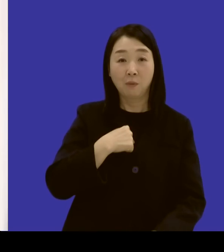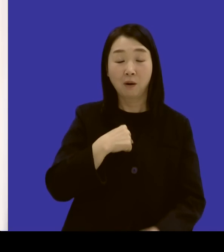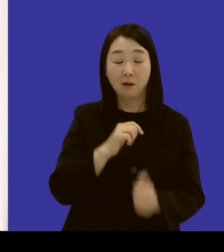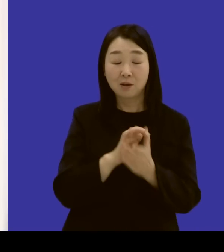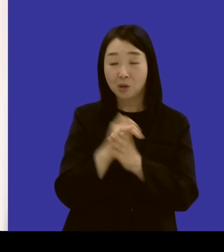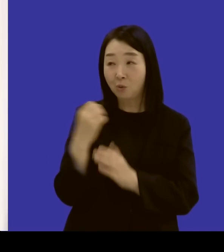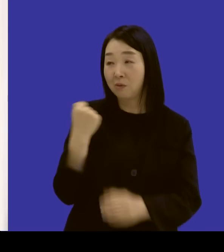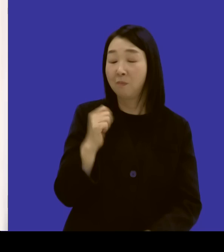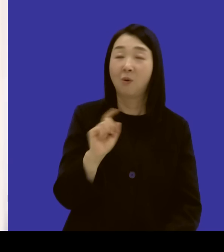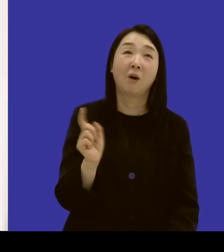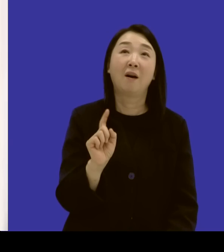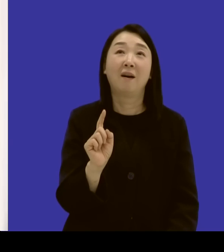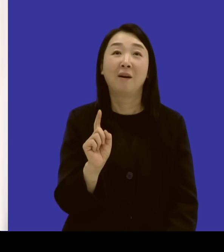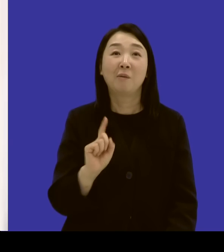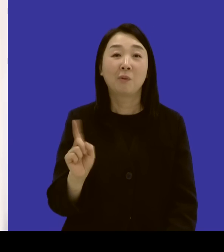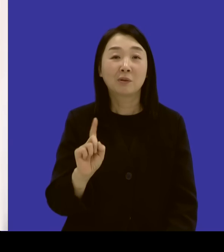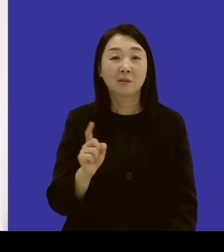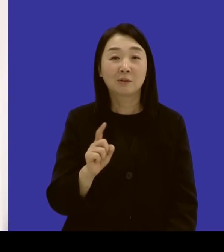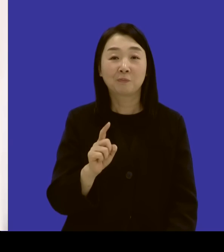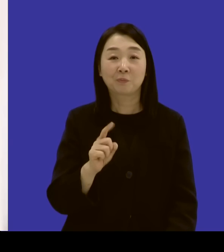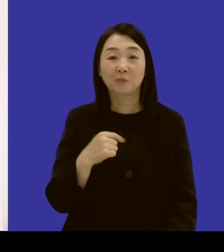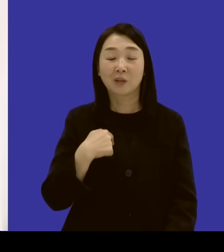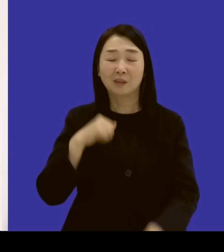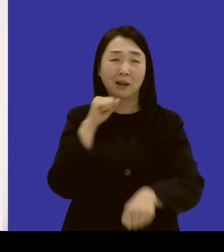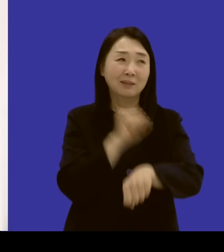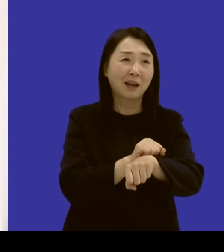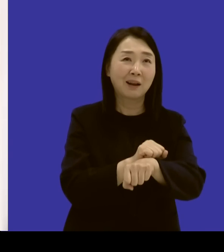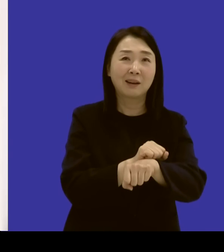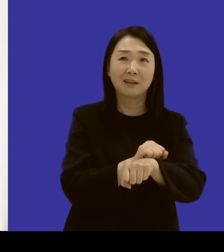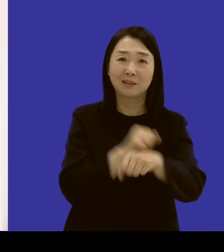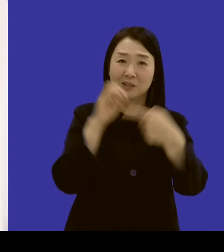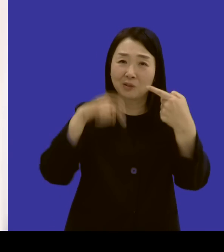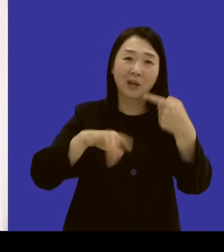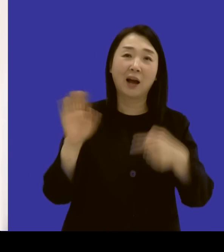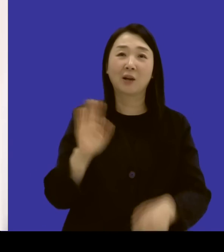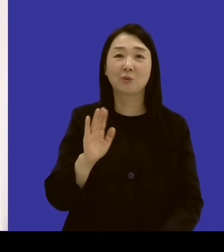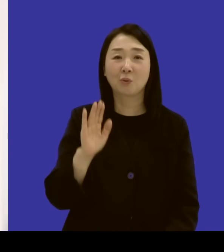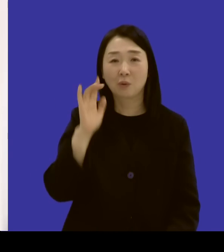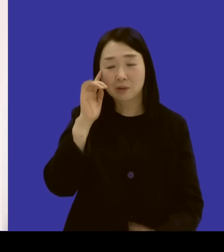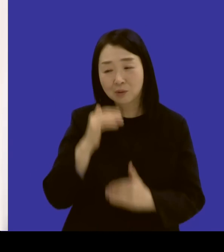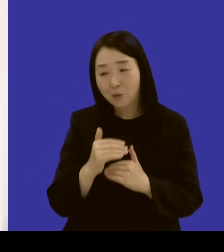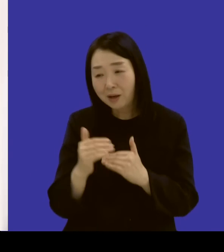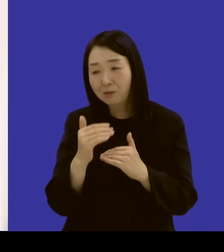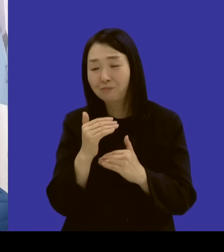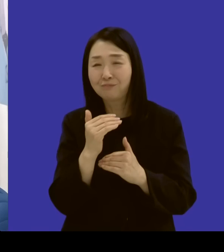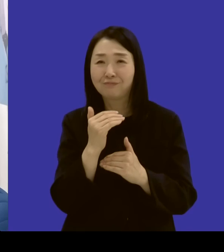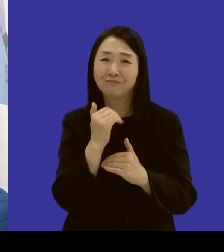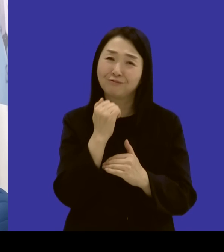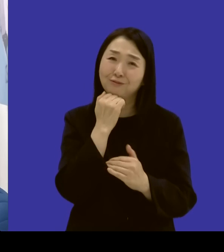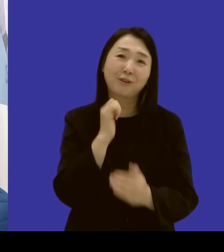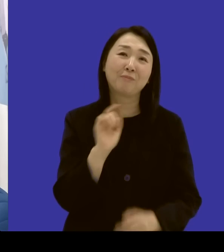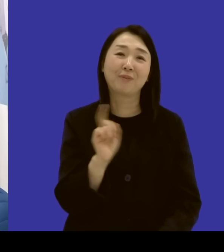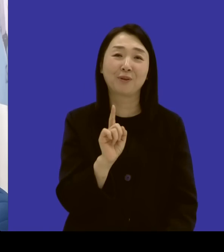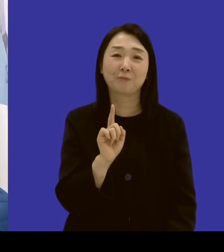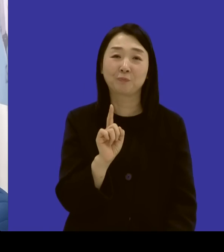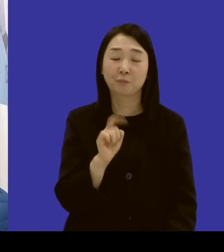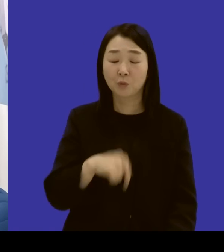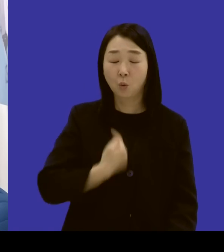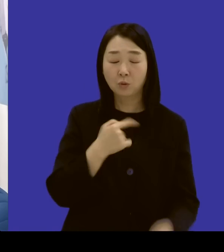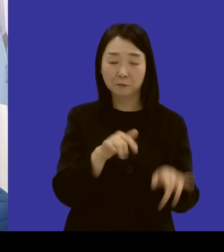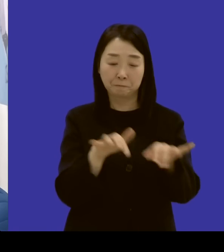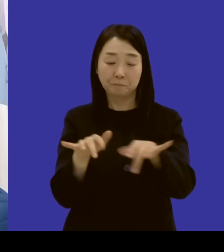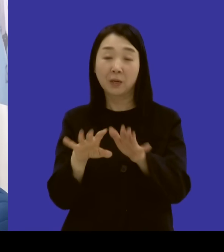힘은 이게 그러니까 저를 뭐 잘해서 1등이 아니라 그리고 그 과정도 너무 웃겼어요. 뭐 네. 이렇게 독주를